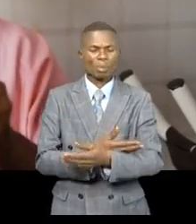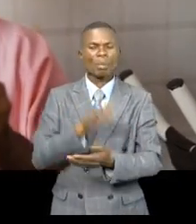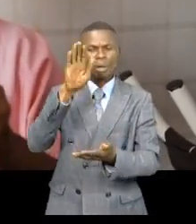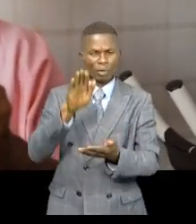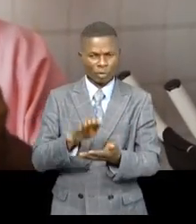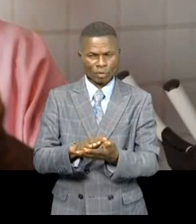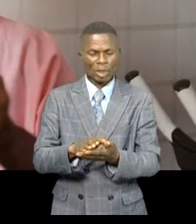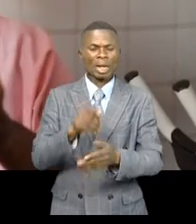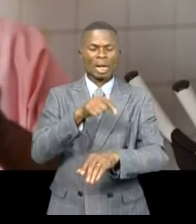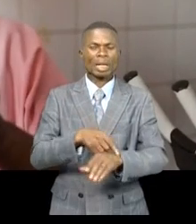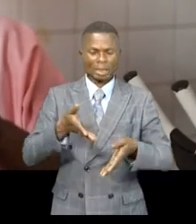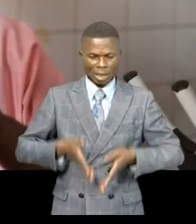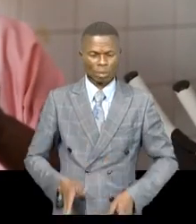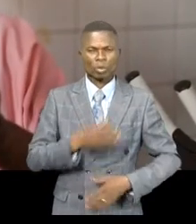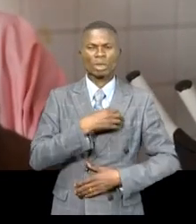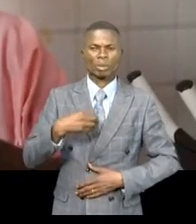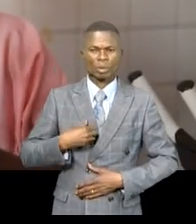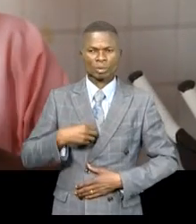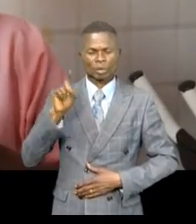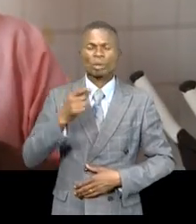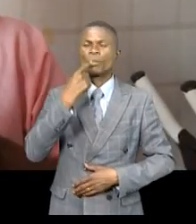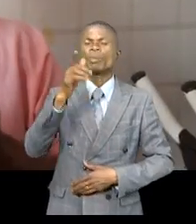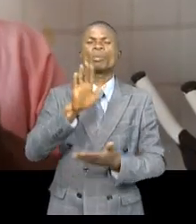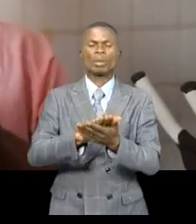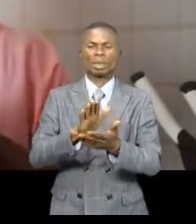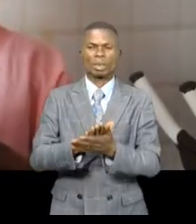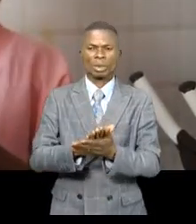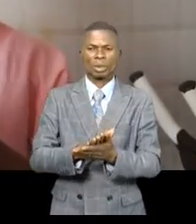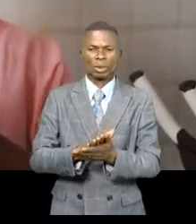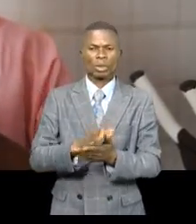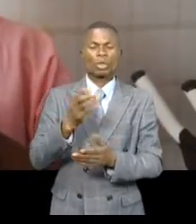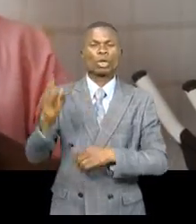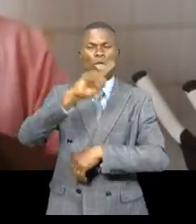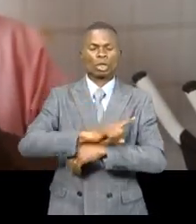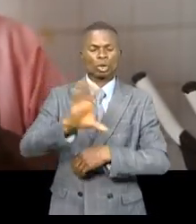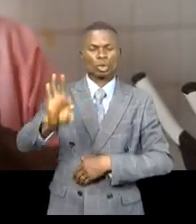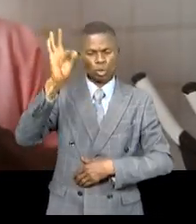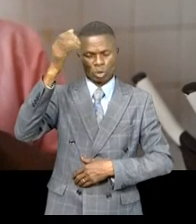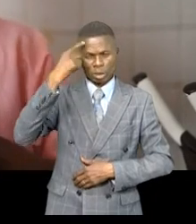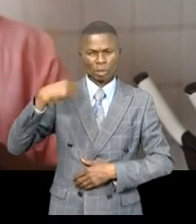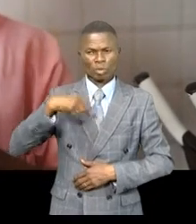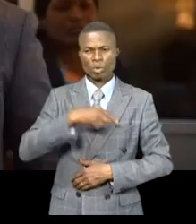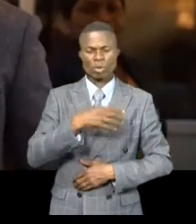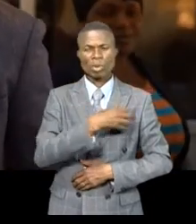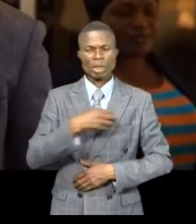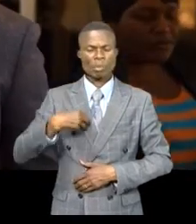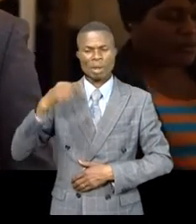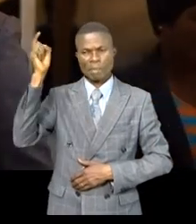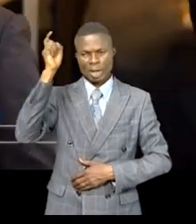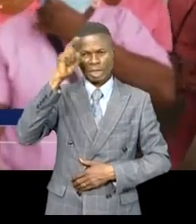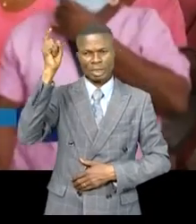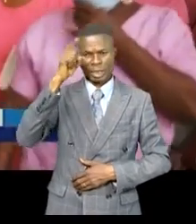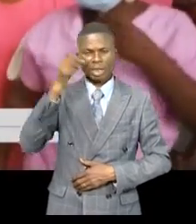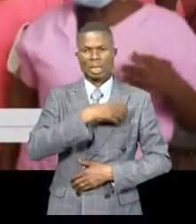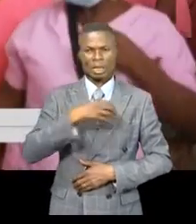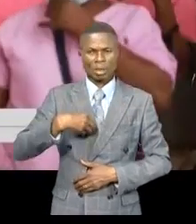des accouchements. Nous disons un grand merci pour cette journée que vous avez songé à nous, les sages-femmes. Ainsi, les femmes